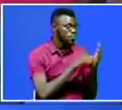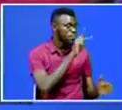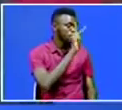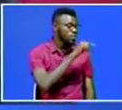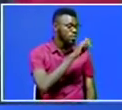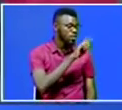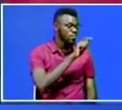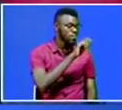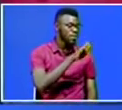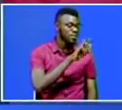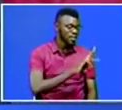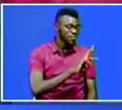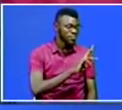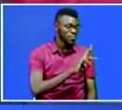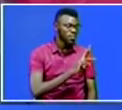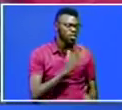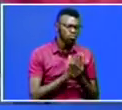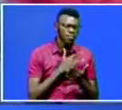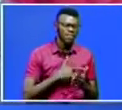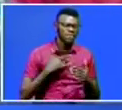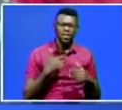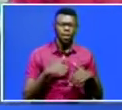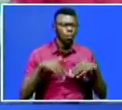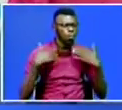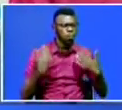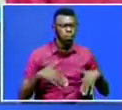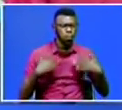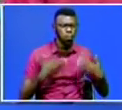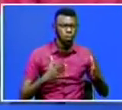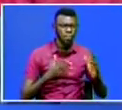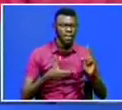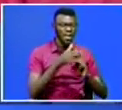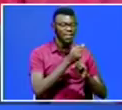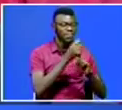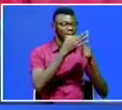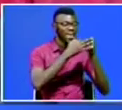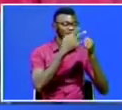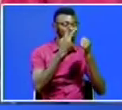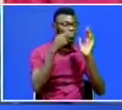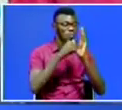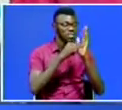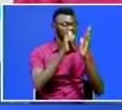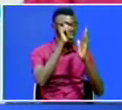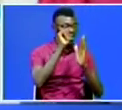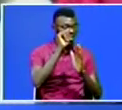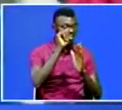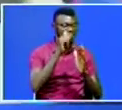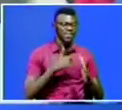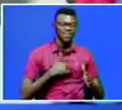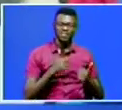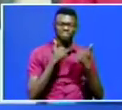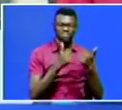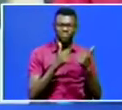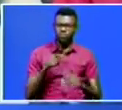Chege. I'm feeling great for the A of 82 that I've garnered. Yeah, I'm feeling great. Yeah. Mm-hmm.